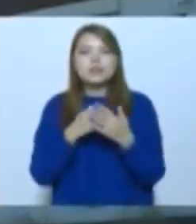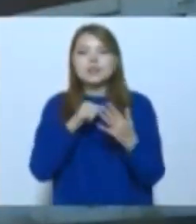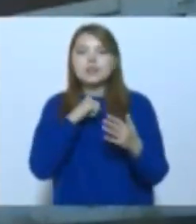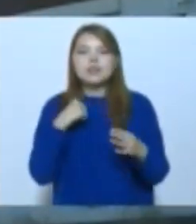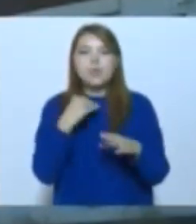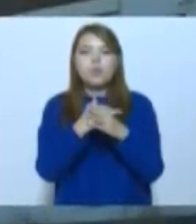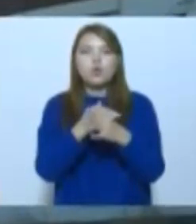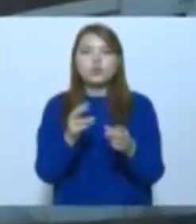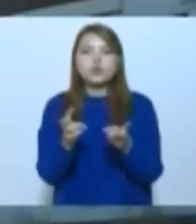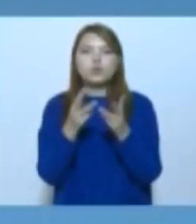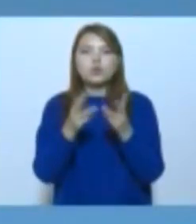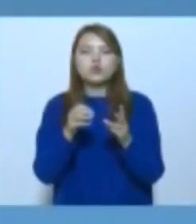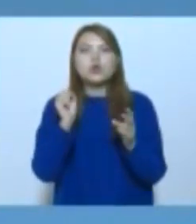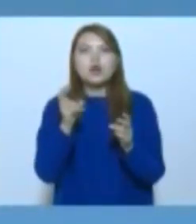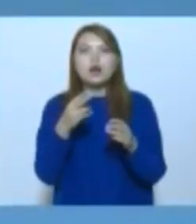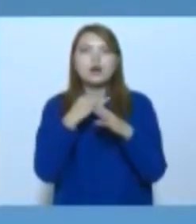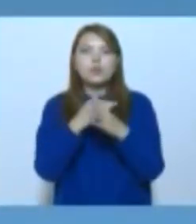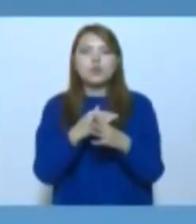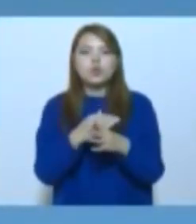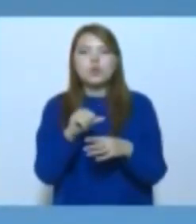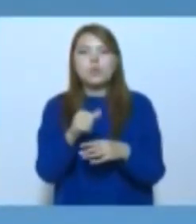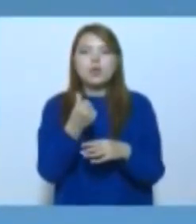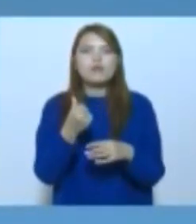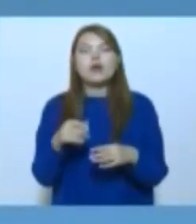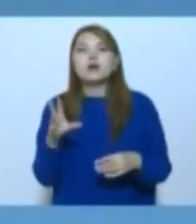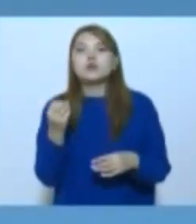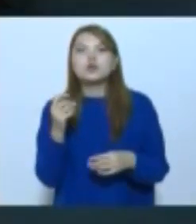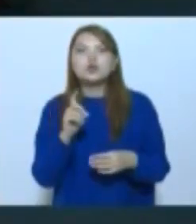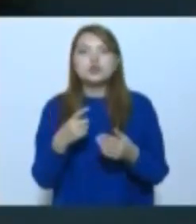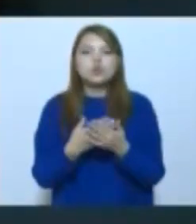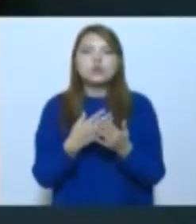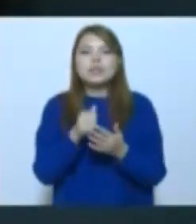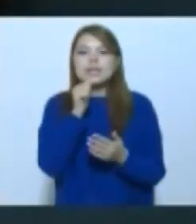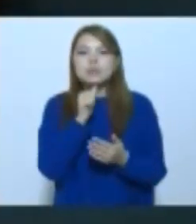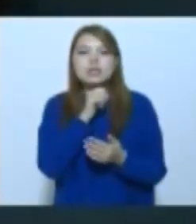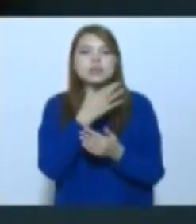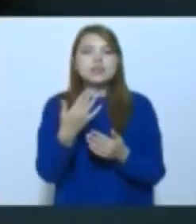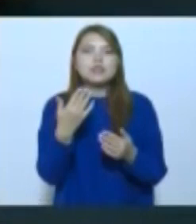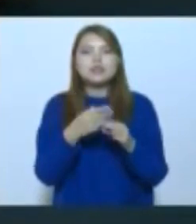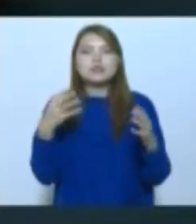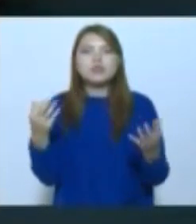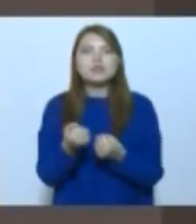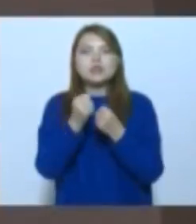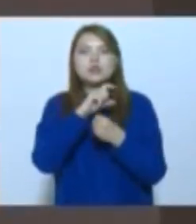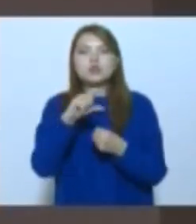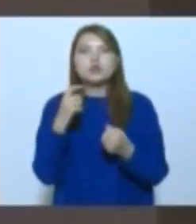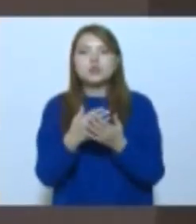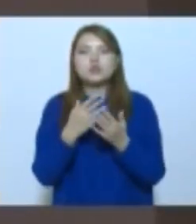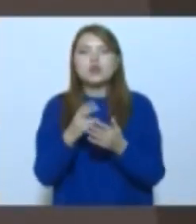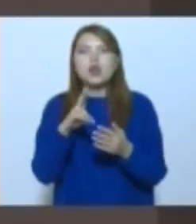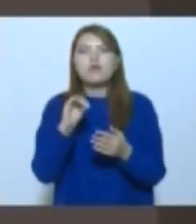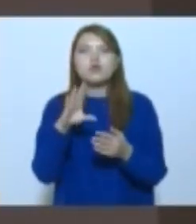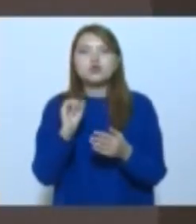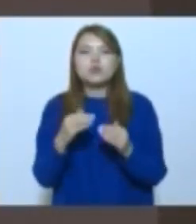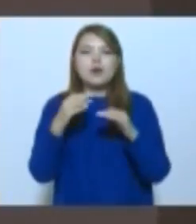самопомощи при пожаре, рассказали и об оказании первой помощи. Также было испытано новое оборудование для спасения людей, попавших в ловушку на